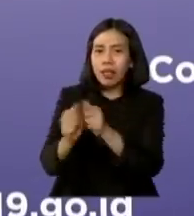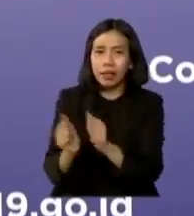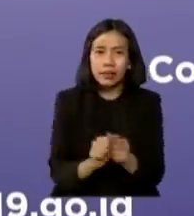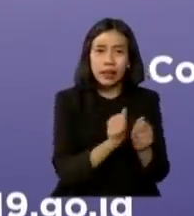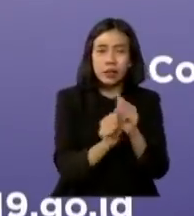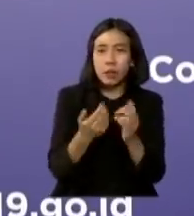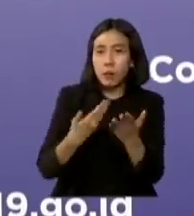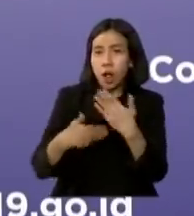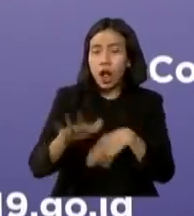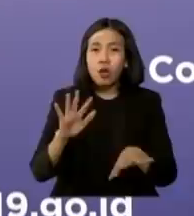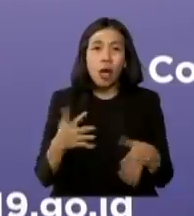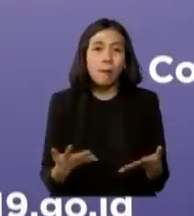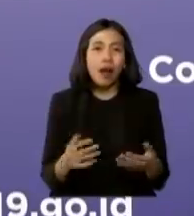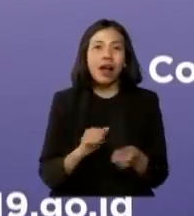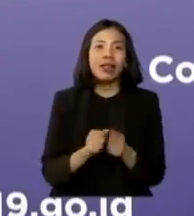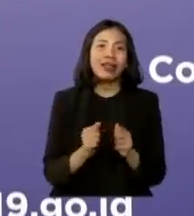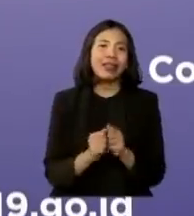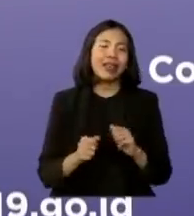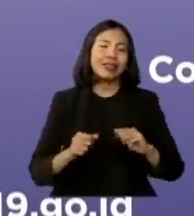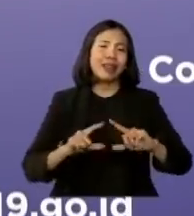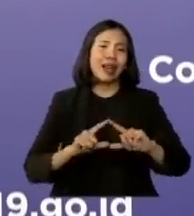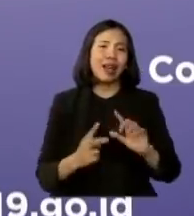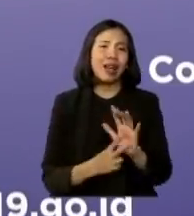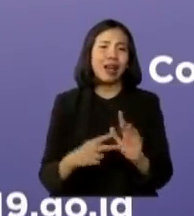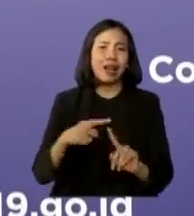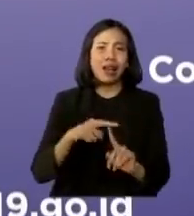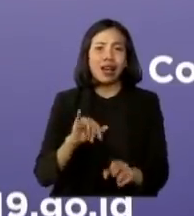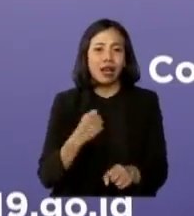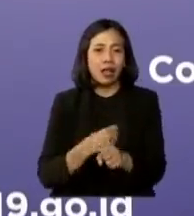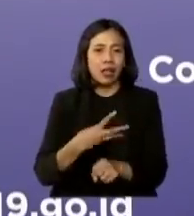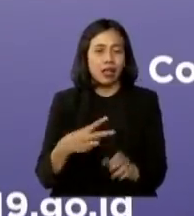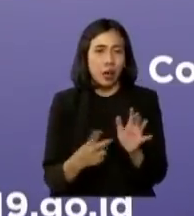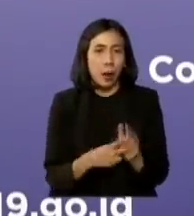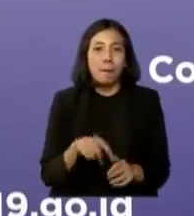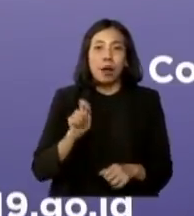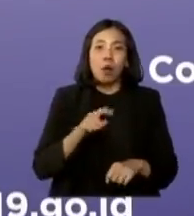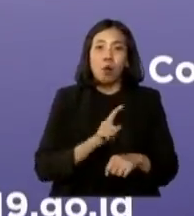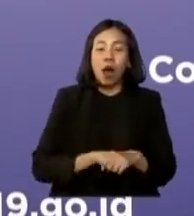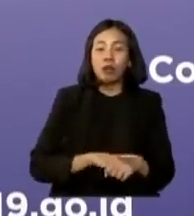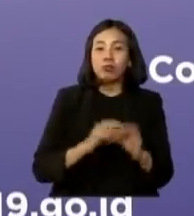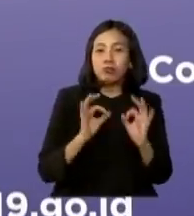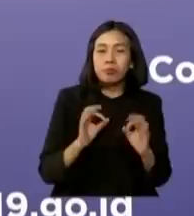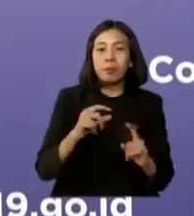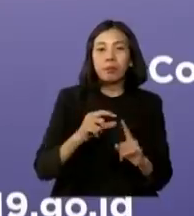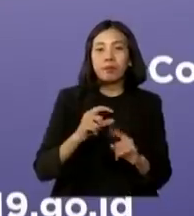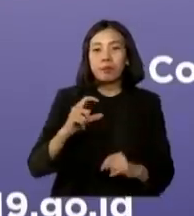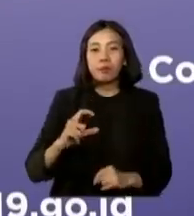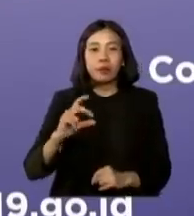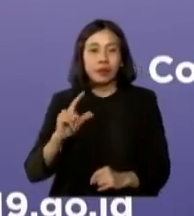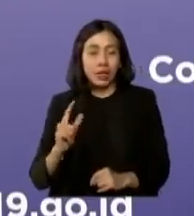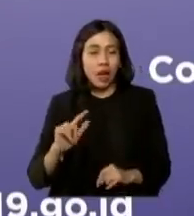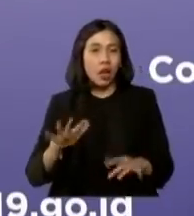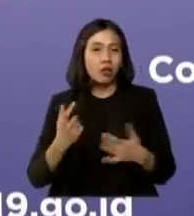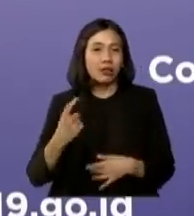dengan menggunakan pemeriksaan antigen Hai baik dengan metode real-time PCR maupun menggunakan